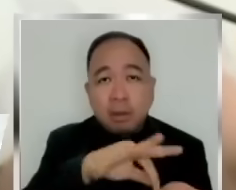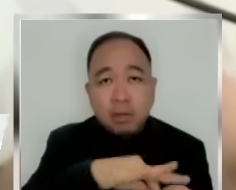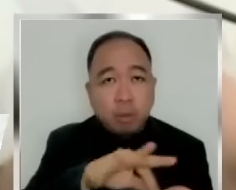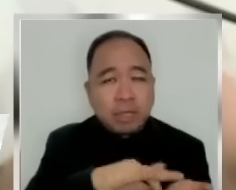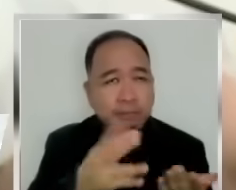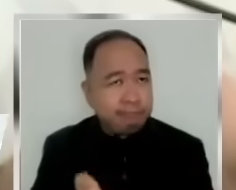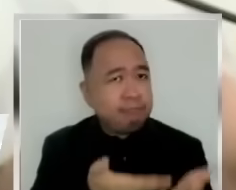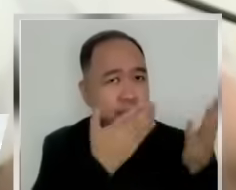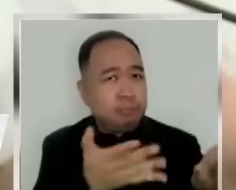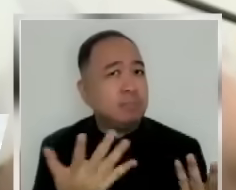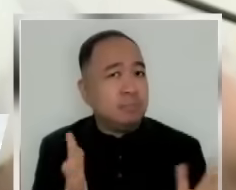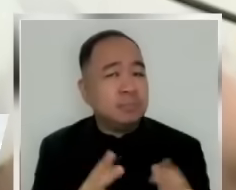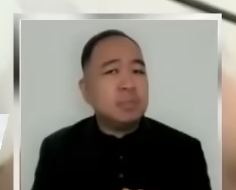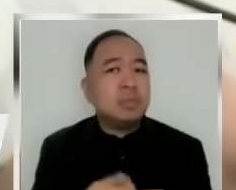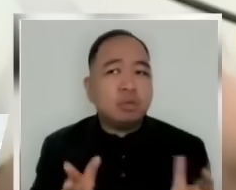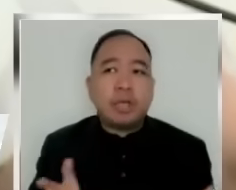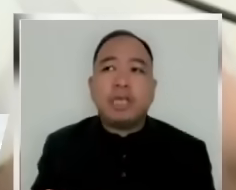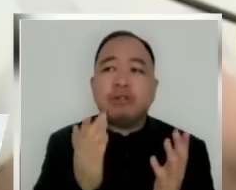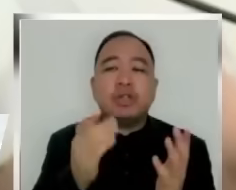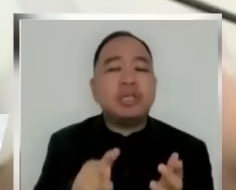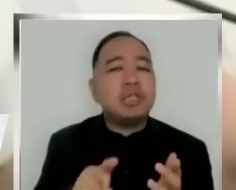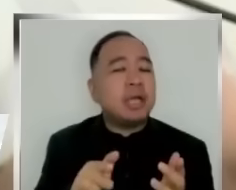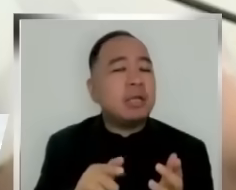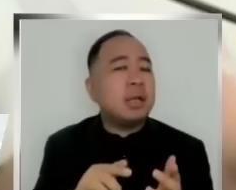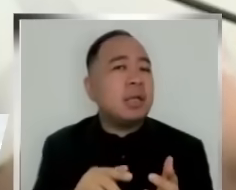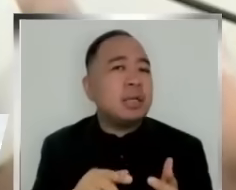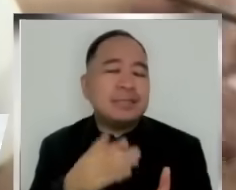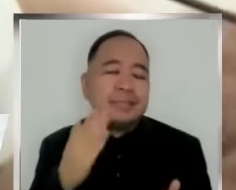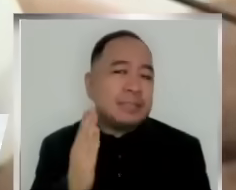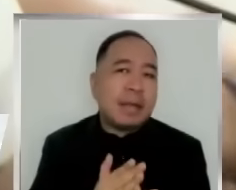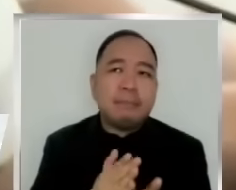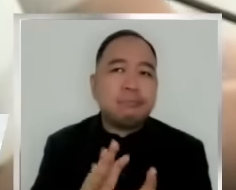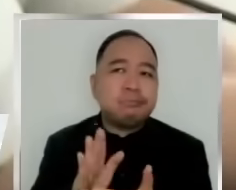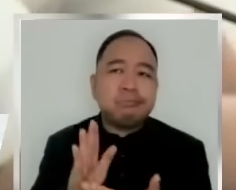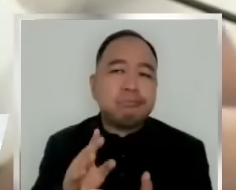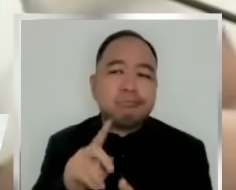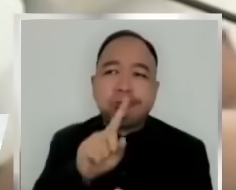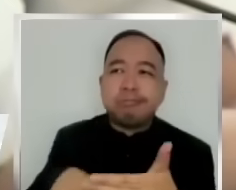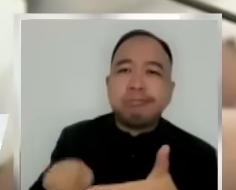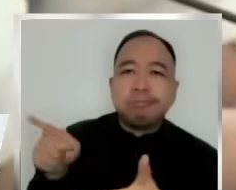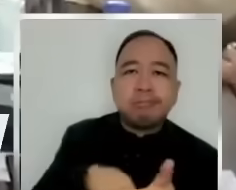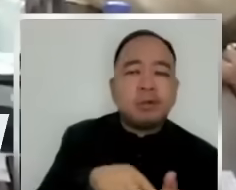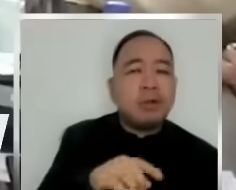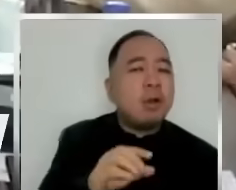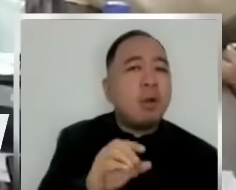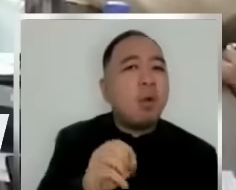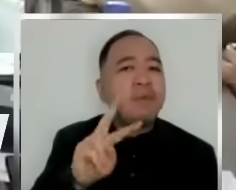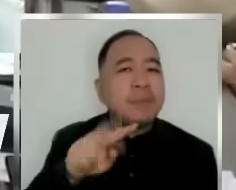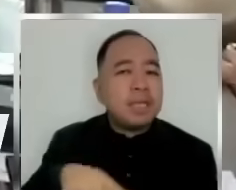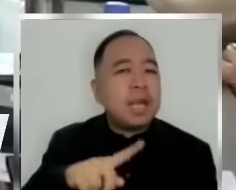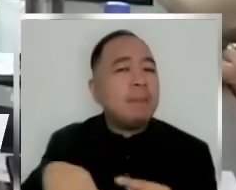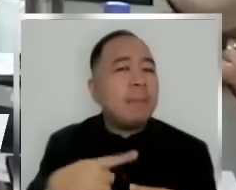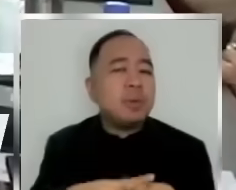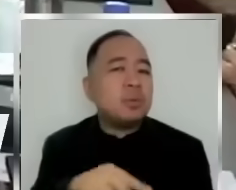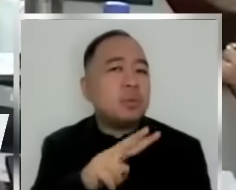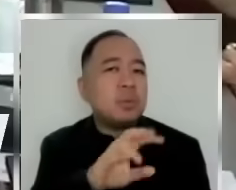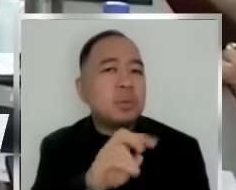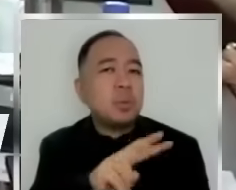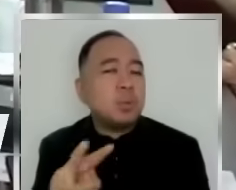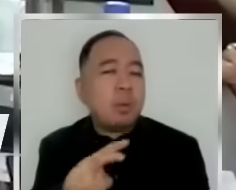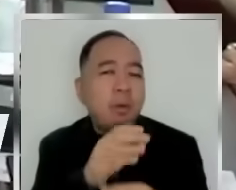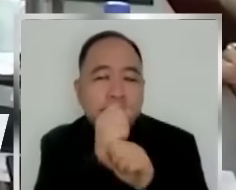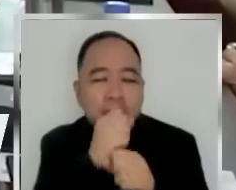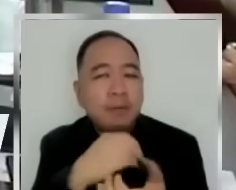ang Makabayan Block na itigil ang pag-alipusta sa OVP ukol sa 2022 confidential fund dahil kung wala umano sila impormasyon